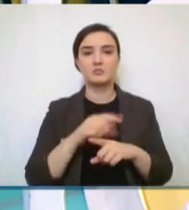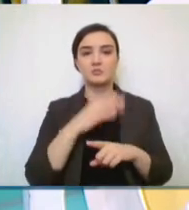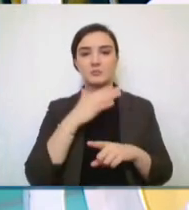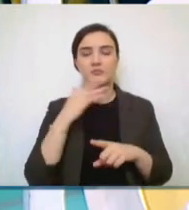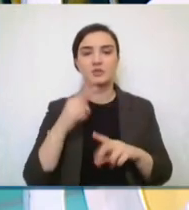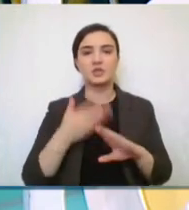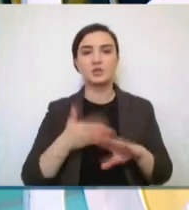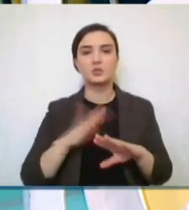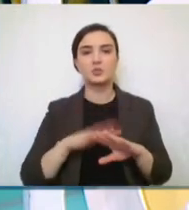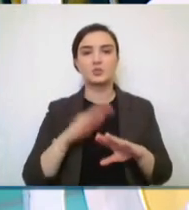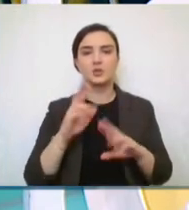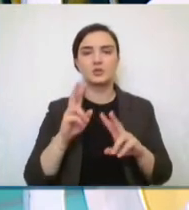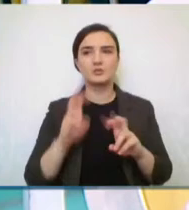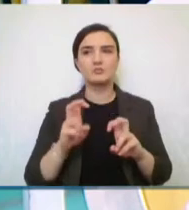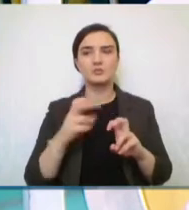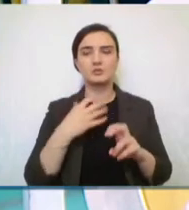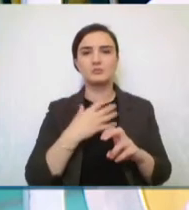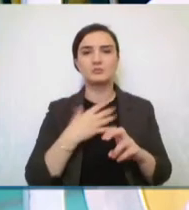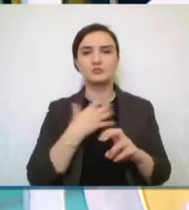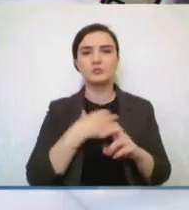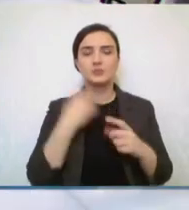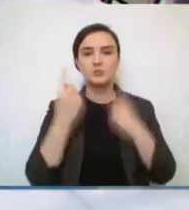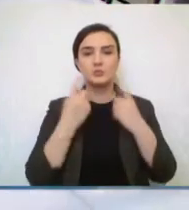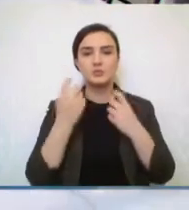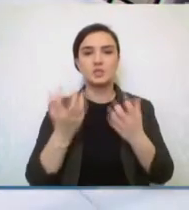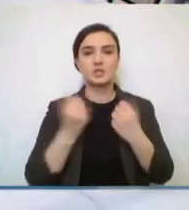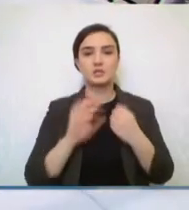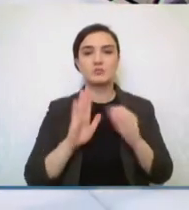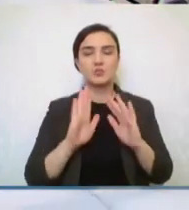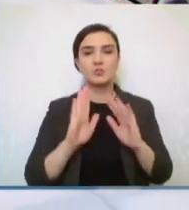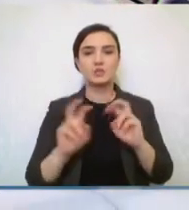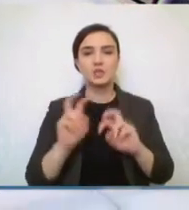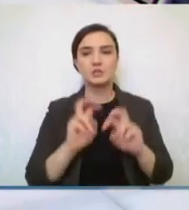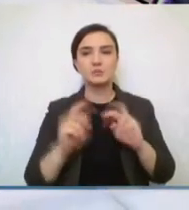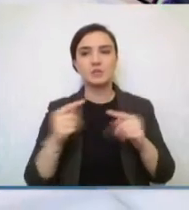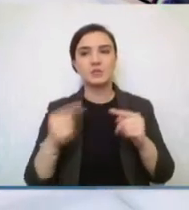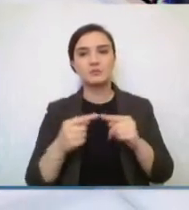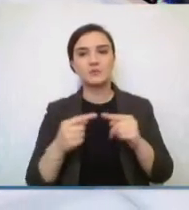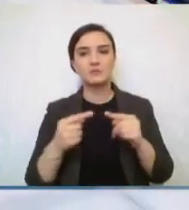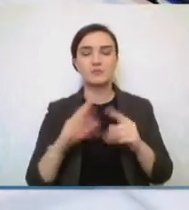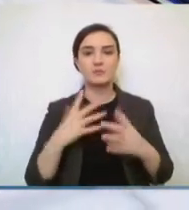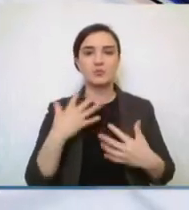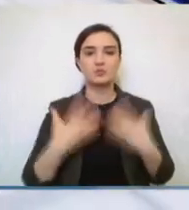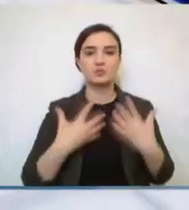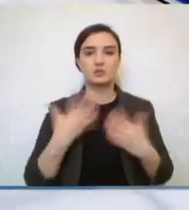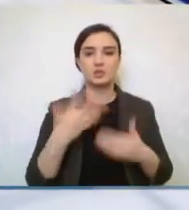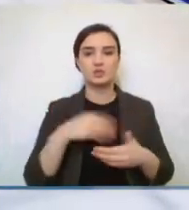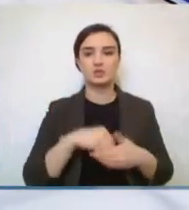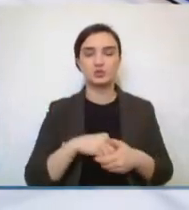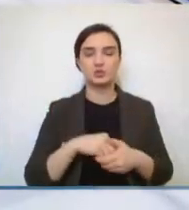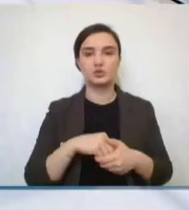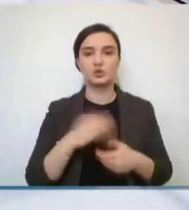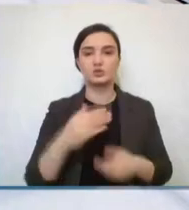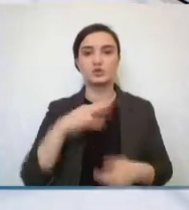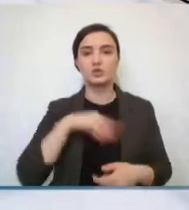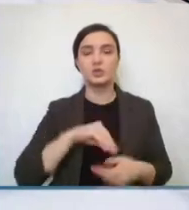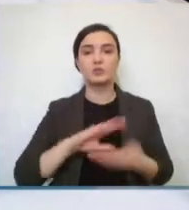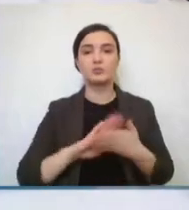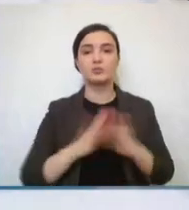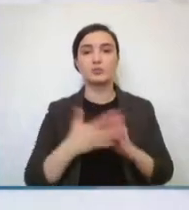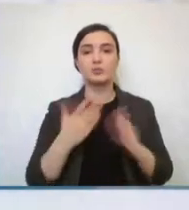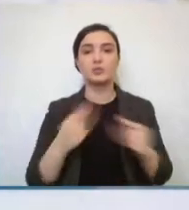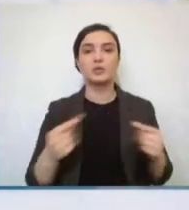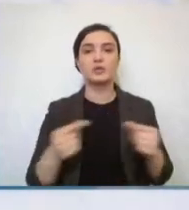ინფორმაციას არიღებს და მხოლოდ ეძებს დაემთხვა თუ არა ის ემოციურ ნაწილში მის შინაგან მდგომარეობას და თუ დაემთხვა მას